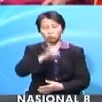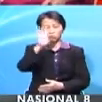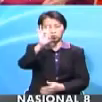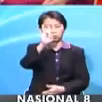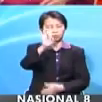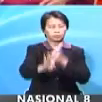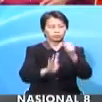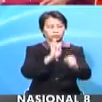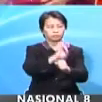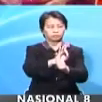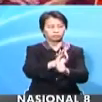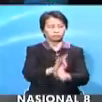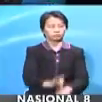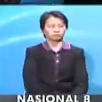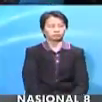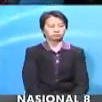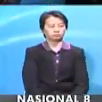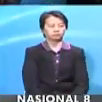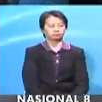tahun